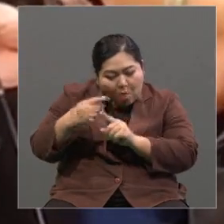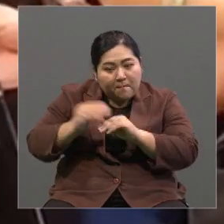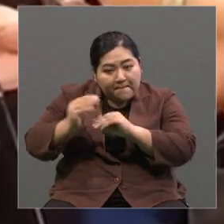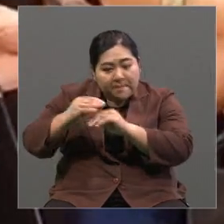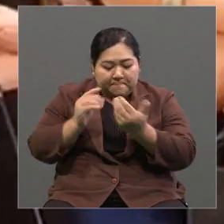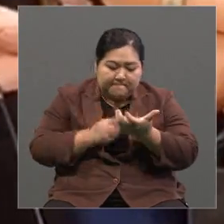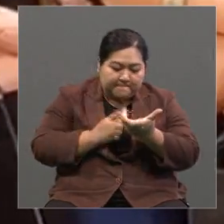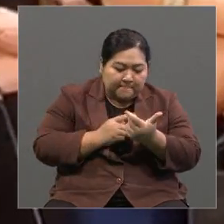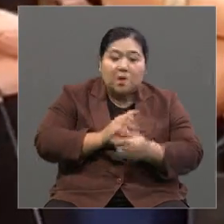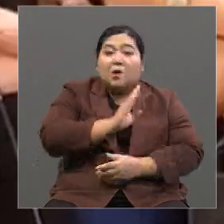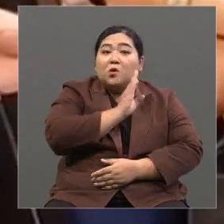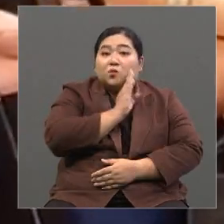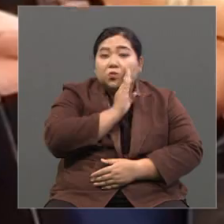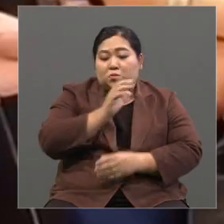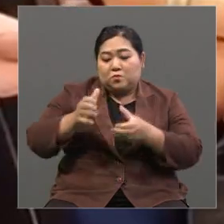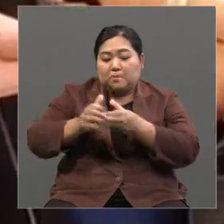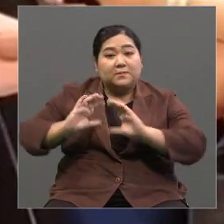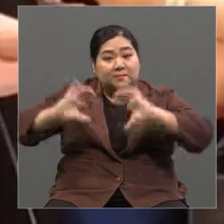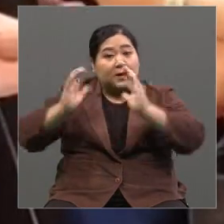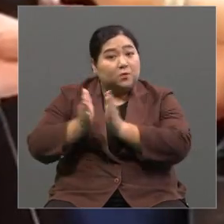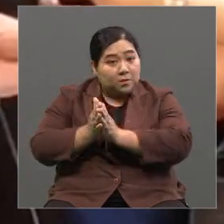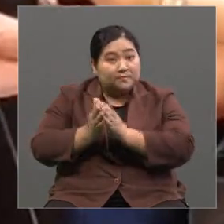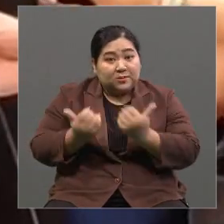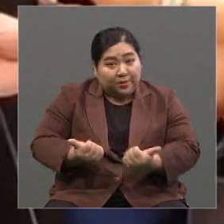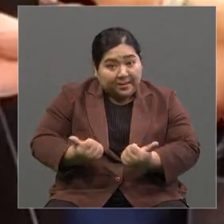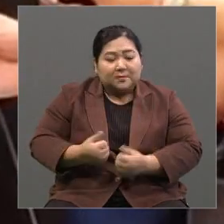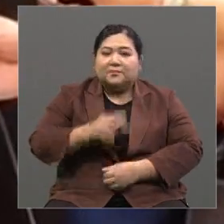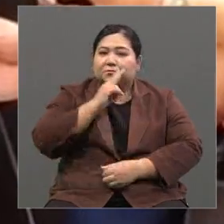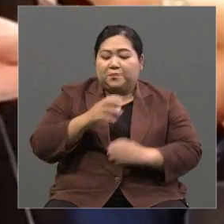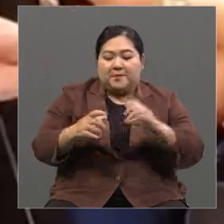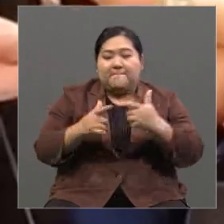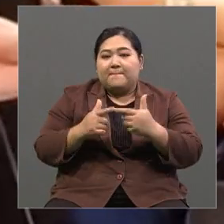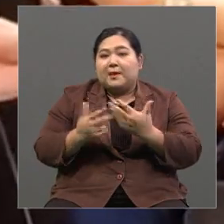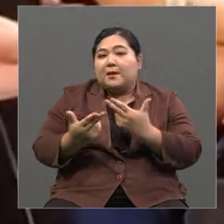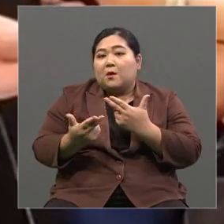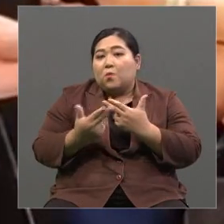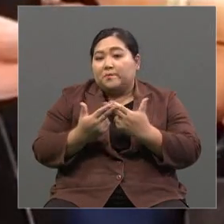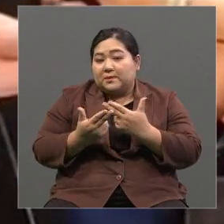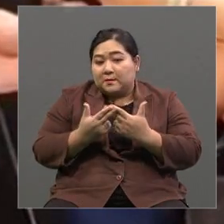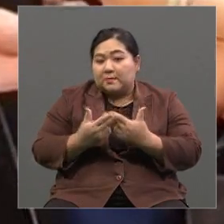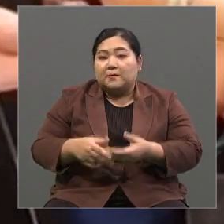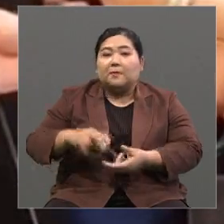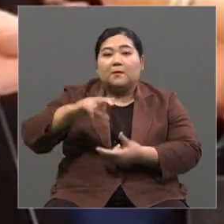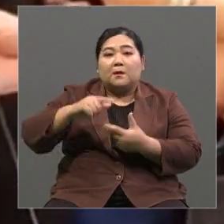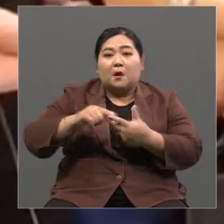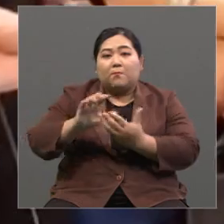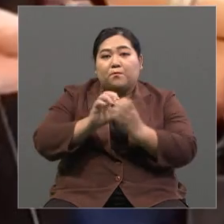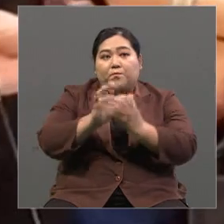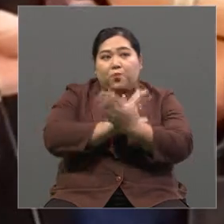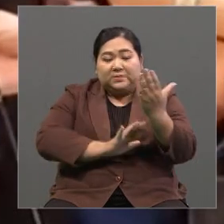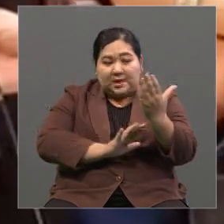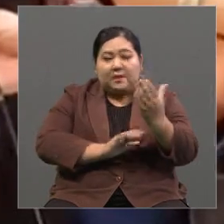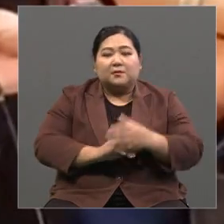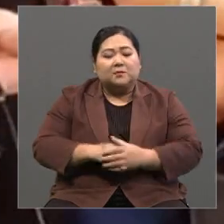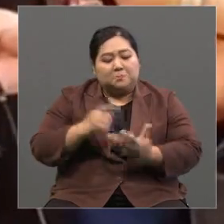าในส่วนของพรรครวมรัฐบาลณปัจจุบันก่อนนะคือถ้ารวมเพื่อไทยภูมิใจไทยแล้วก็ถ้ารวมได้อีกอย่างที่บอกไปเมื่อ